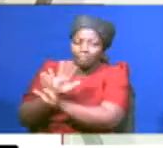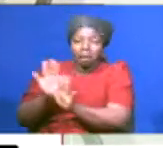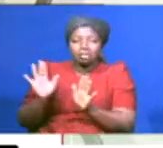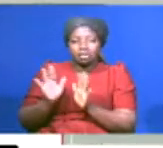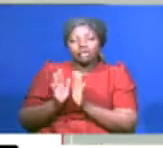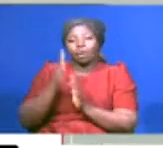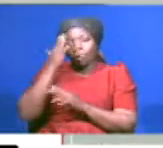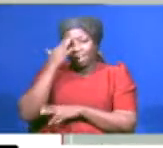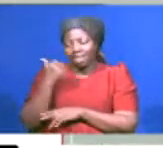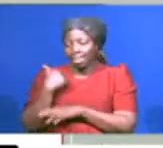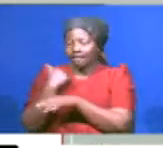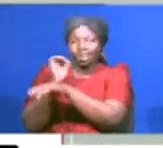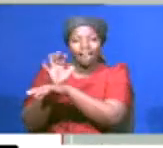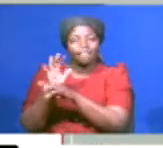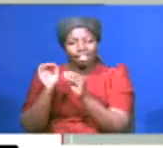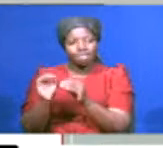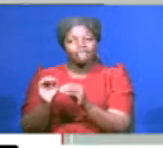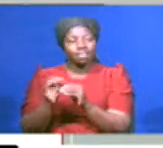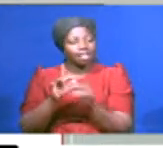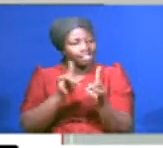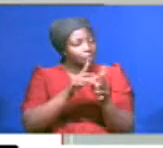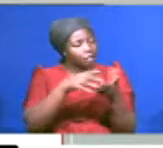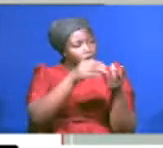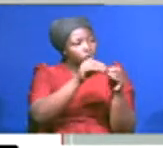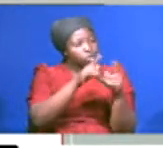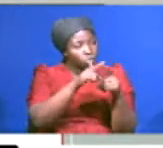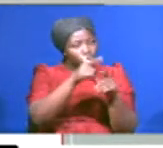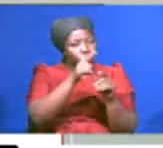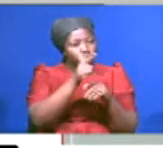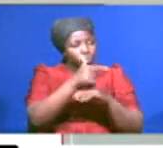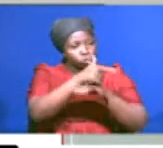Kwa sababu hazina mawaidha. They don't even go to studios. Yeah. Sitting at home. Yeah.